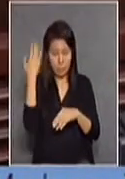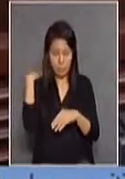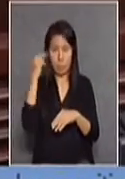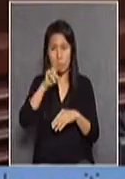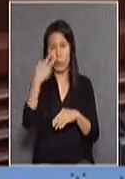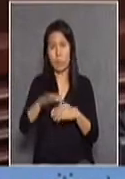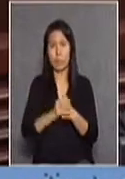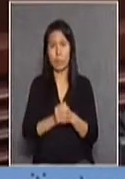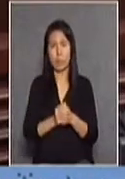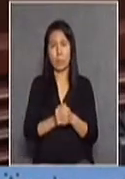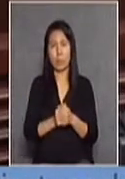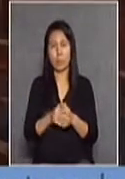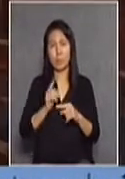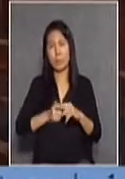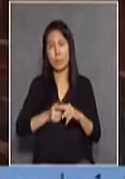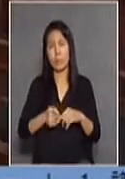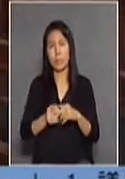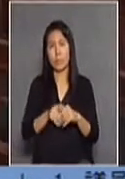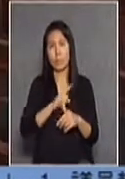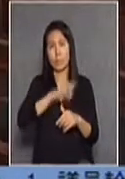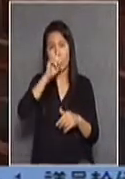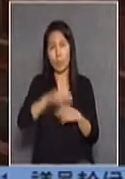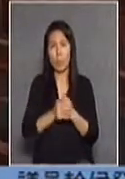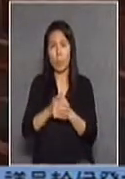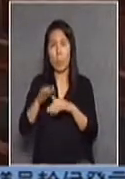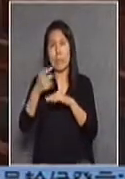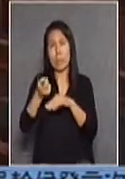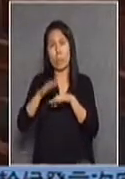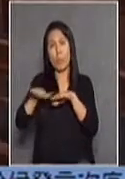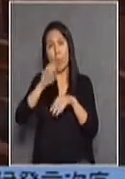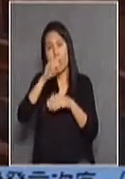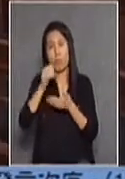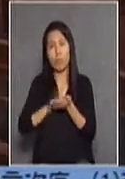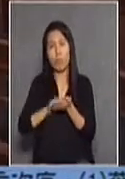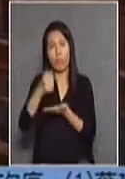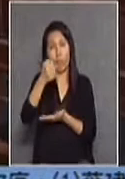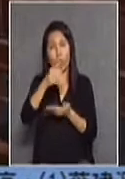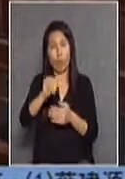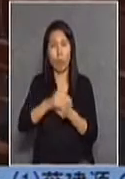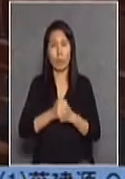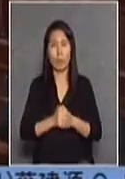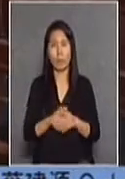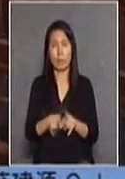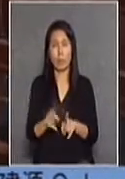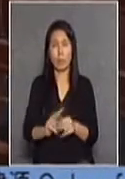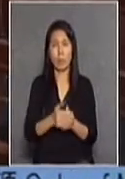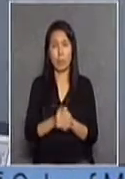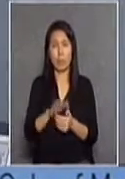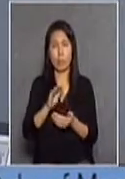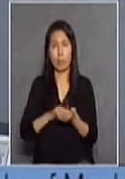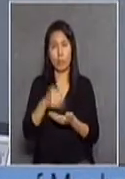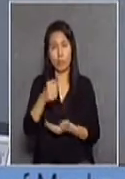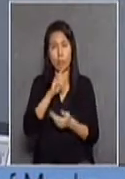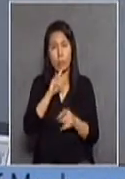嗱，咁當然啦，佢可以話叫鄧小平攞咩獎都得噶啦。啊，講個獎又係喎，主席，我今日特別著呢件衫